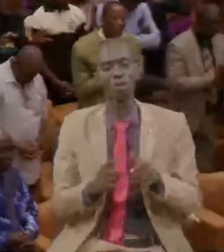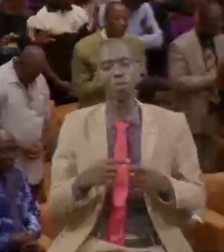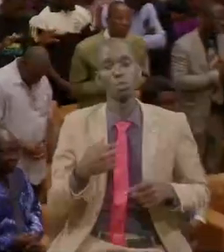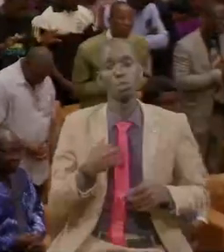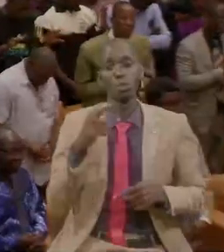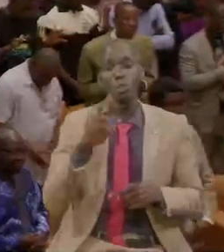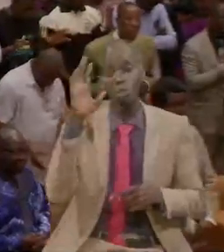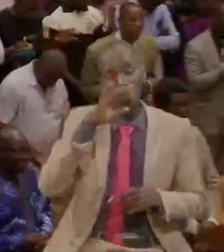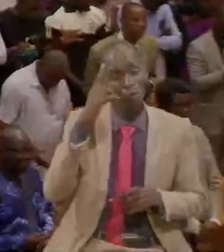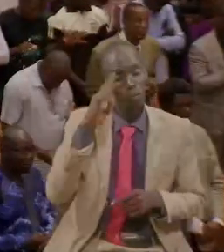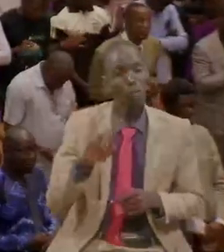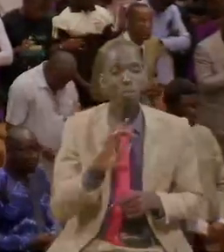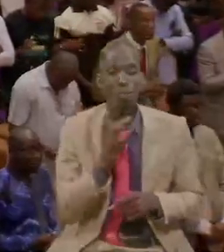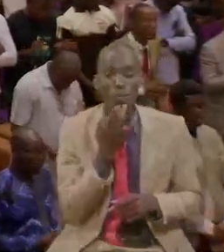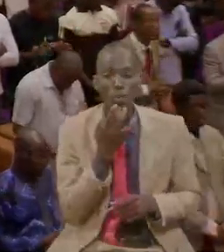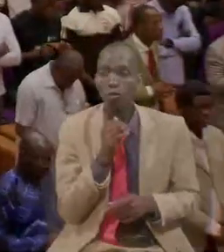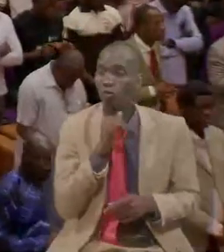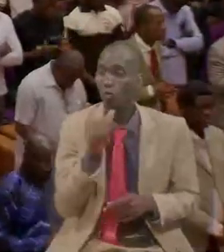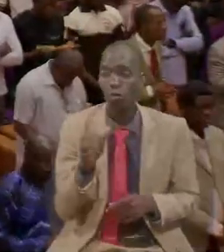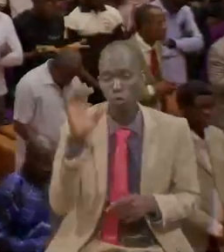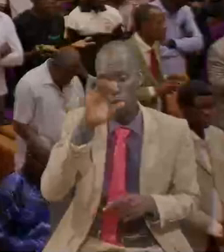vis pour la faveur. Tu ne vis pas